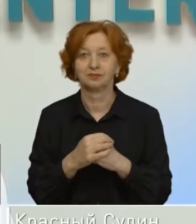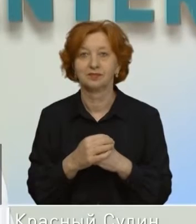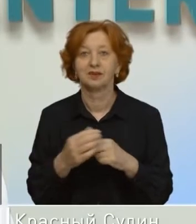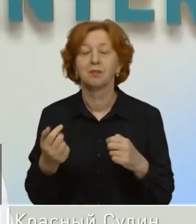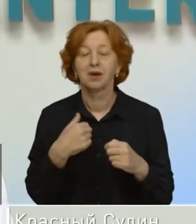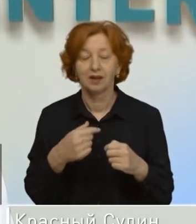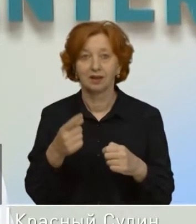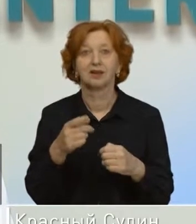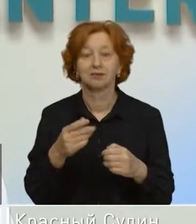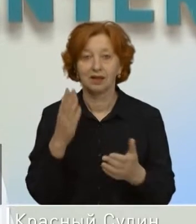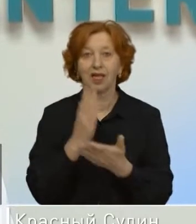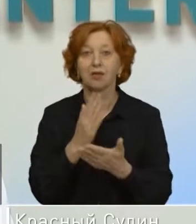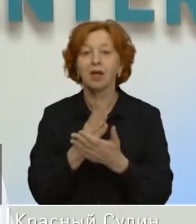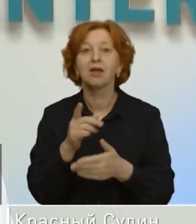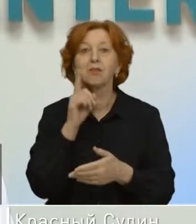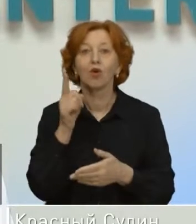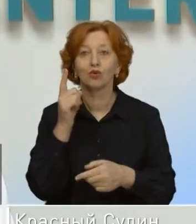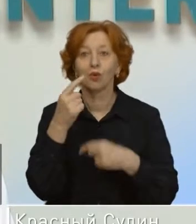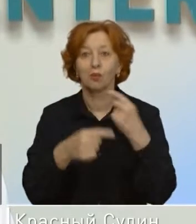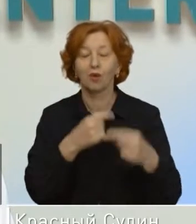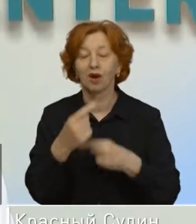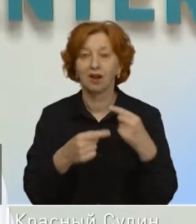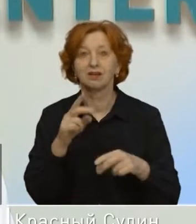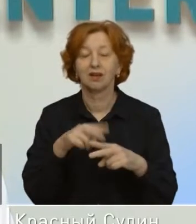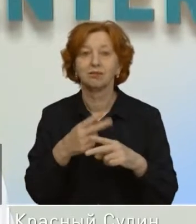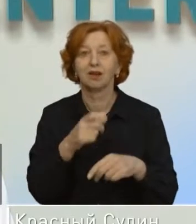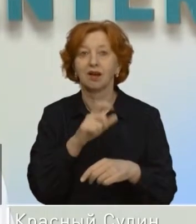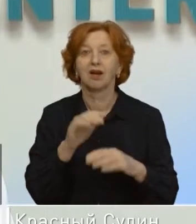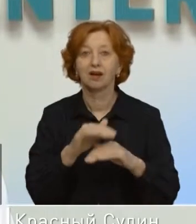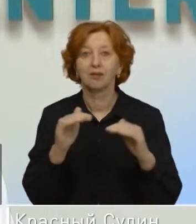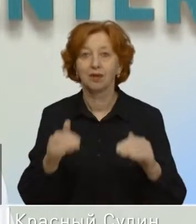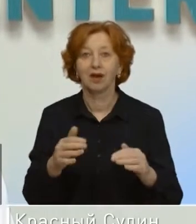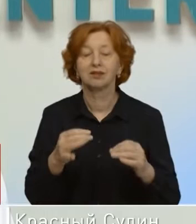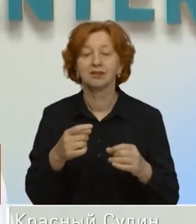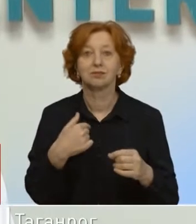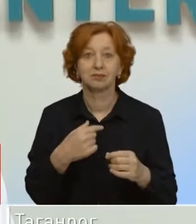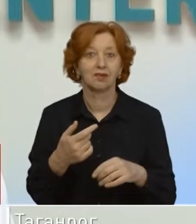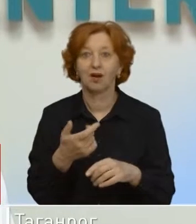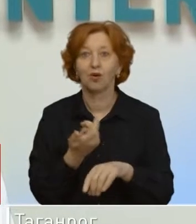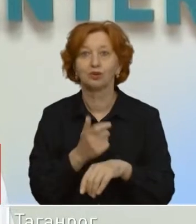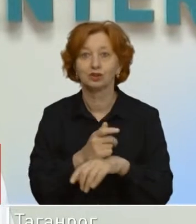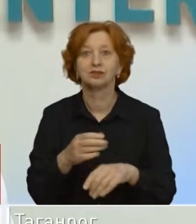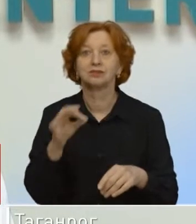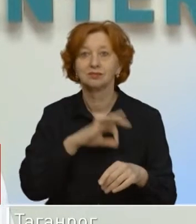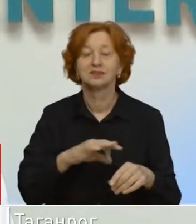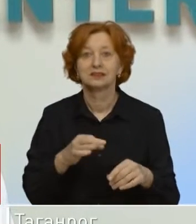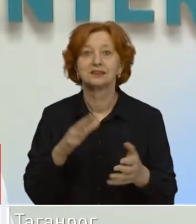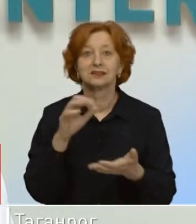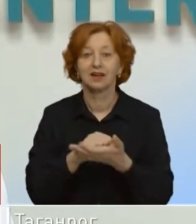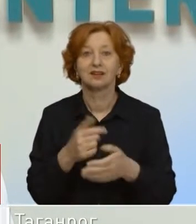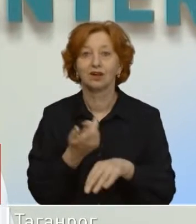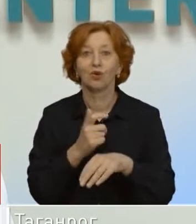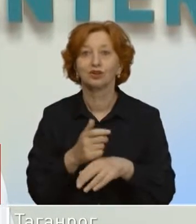Мы завоевали это право проведения в такой нелегкой борьбе. Заявка наша выиграла. Мы обошли признанные центры,